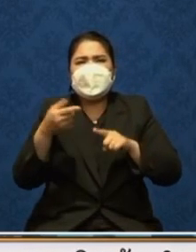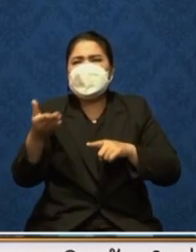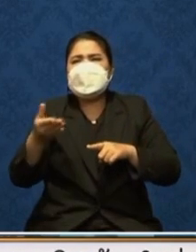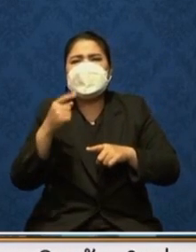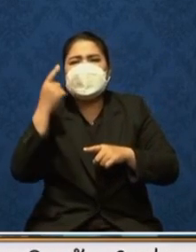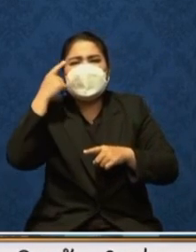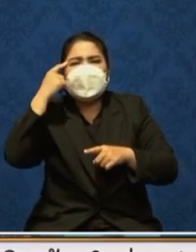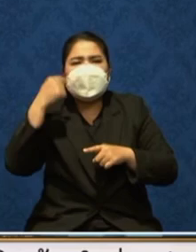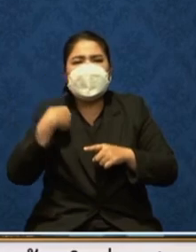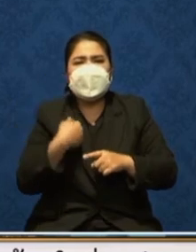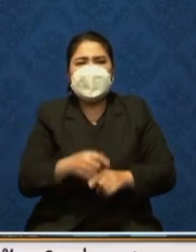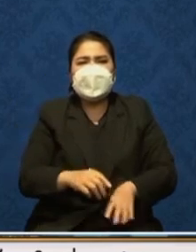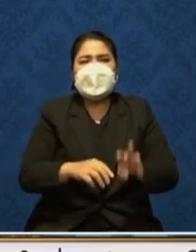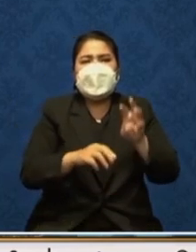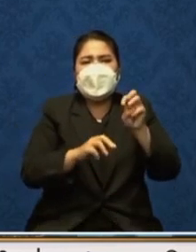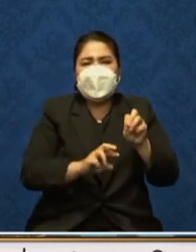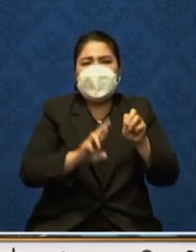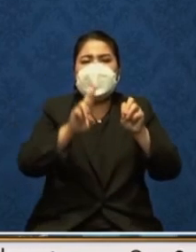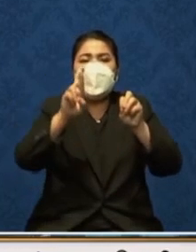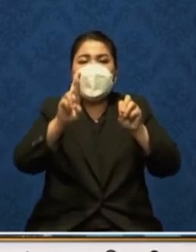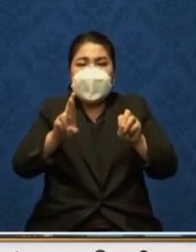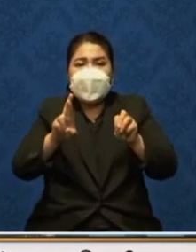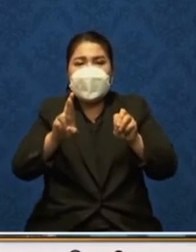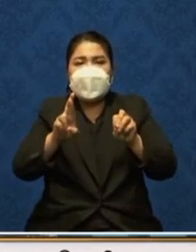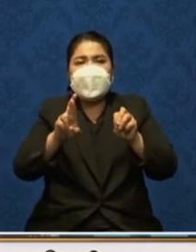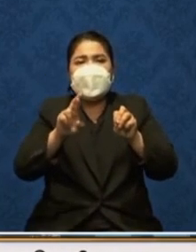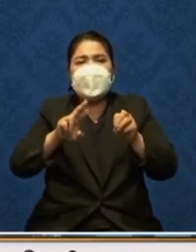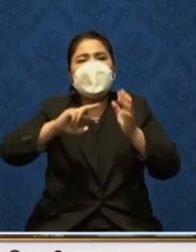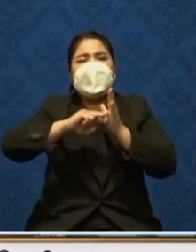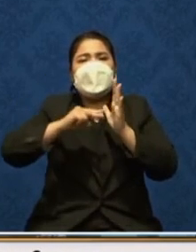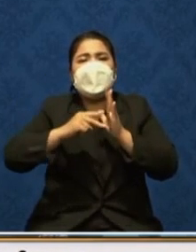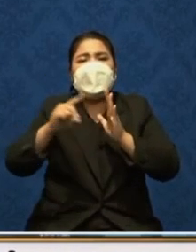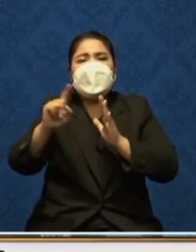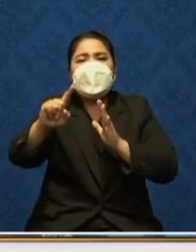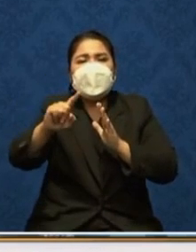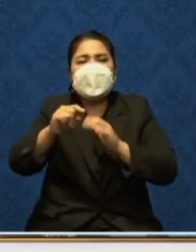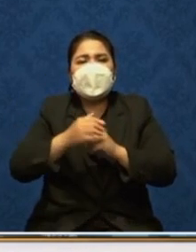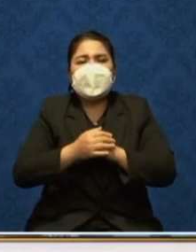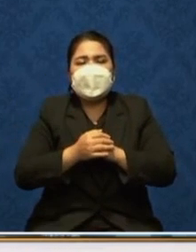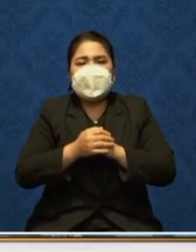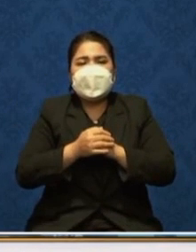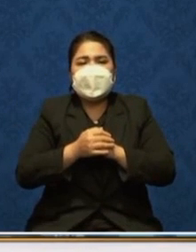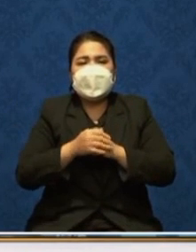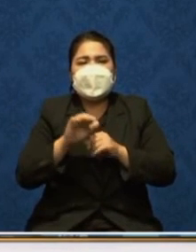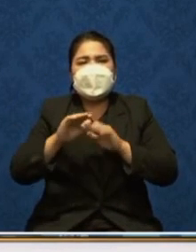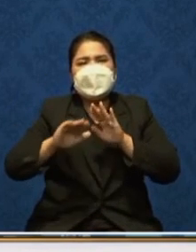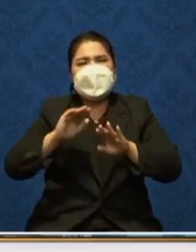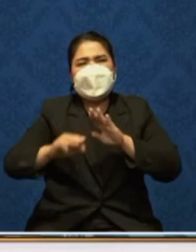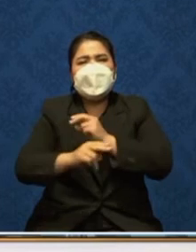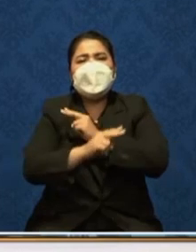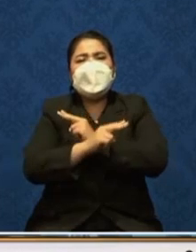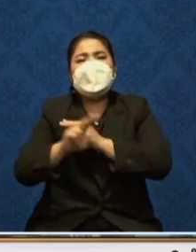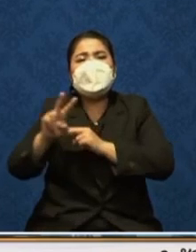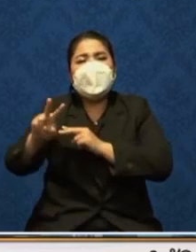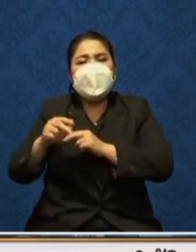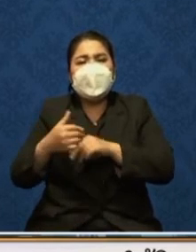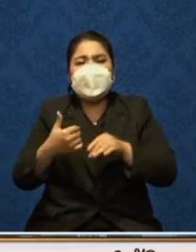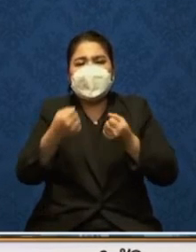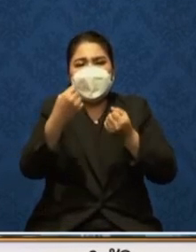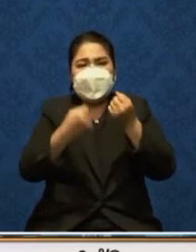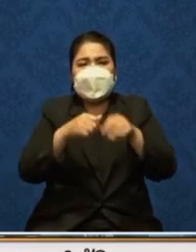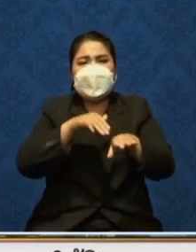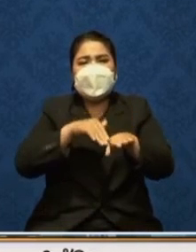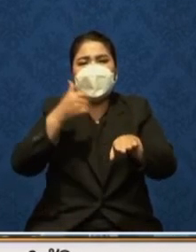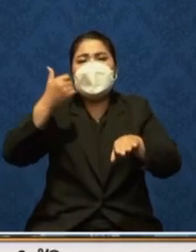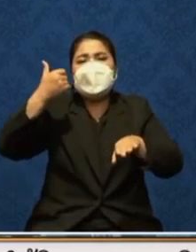ที่จะทำ M' Rกคือเปการเพิ่ม capacity้กับระบบถนนประมาณ 2 เท่าคมถนนอยู่แล้ว แล้จะทำ motor